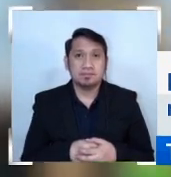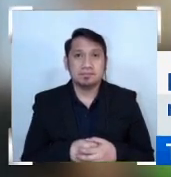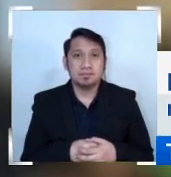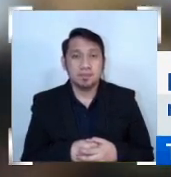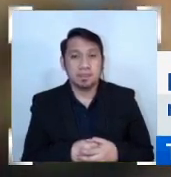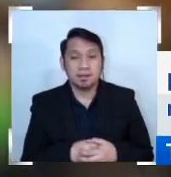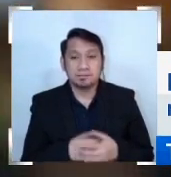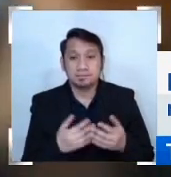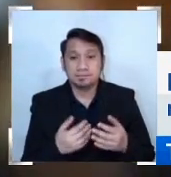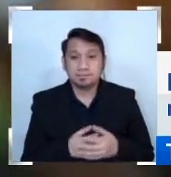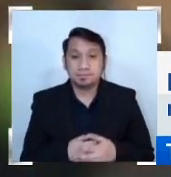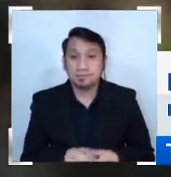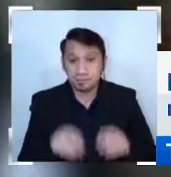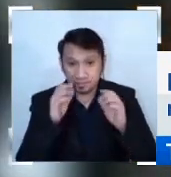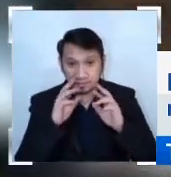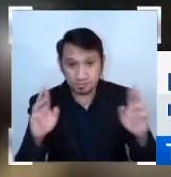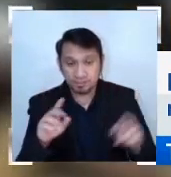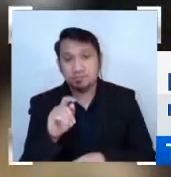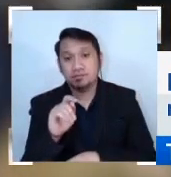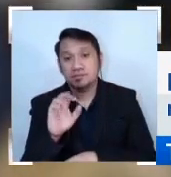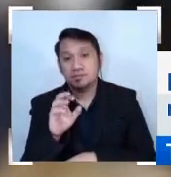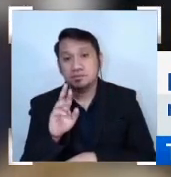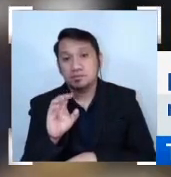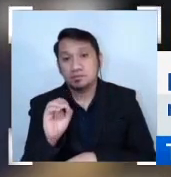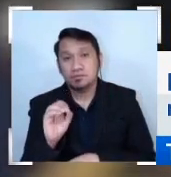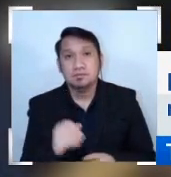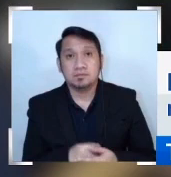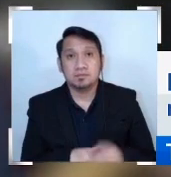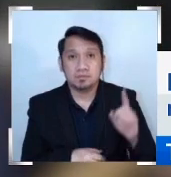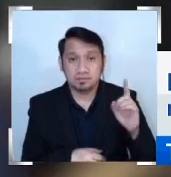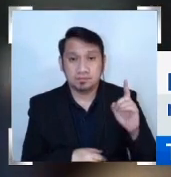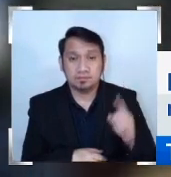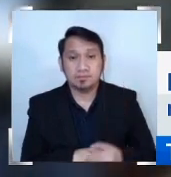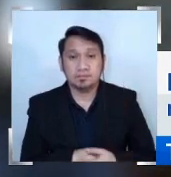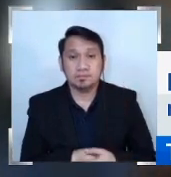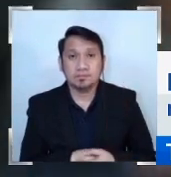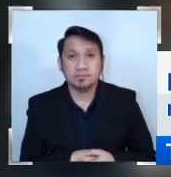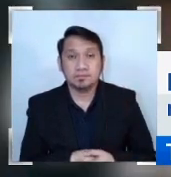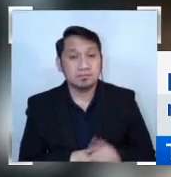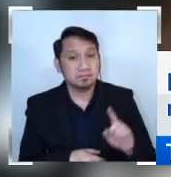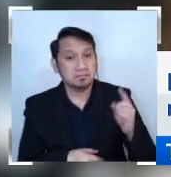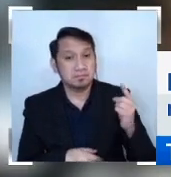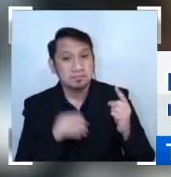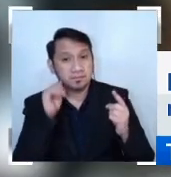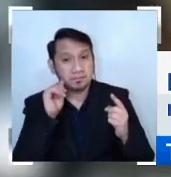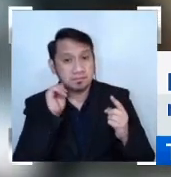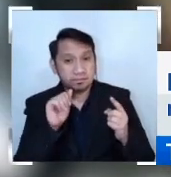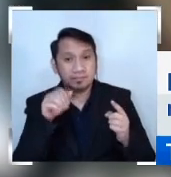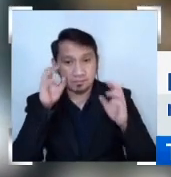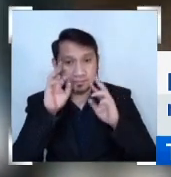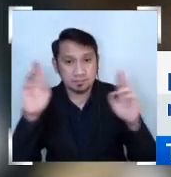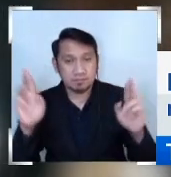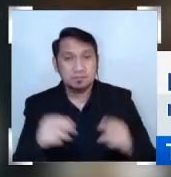Inihalal naman bilang Mayor ng Tuguegarao si Cagayan Board Member Myla Tinke. Siya ang kauna-unahang babaeng alkalde ng lungsod.